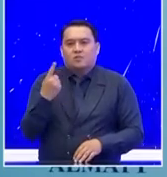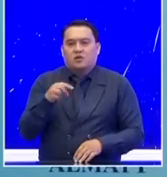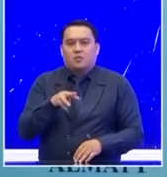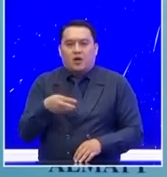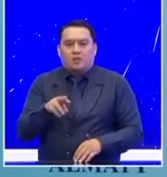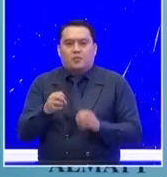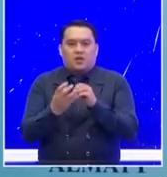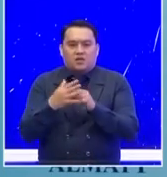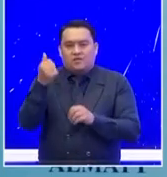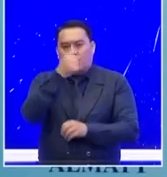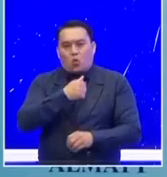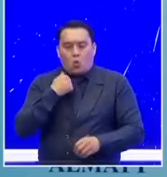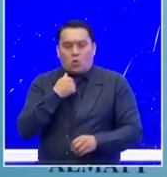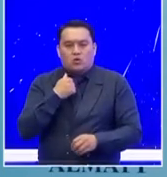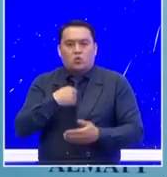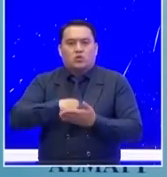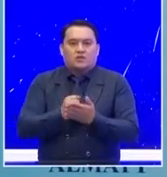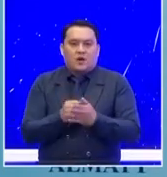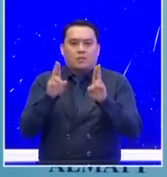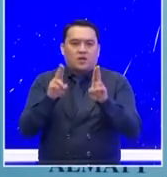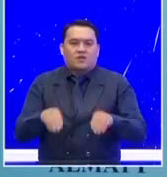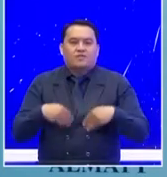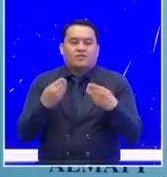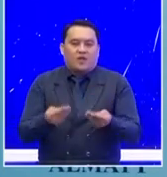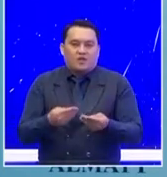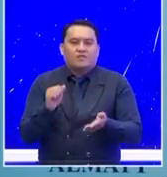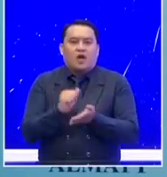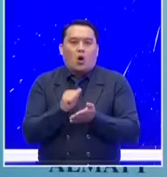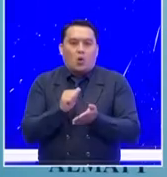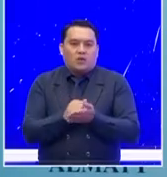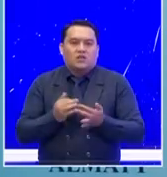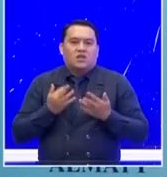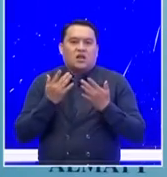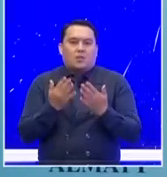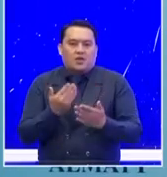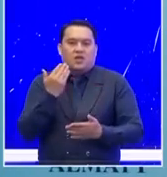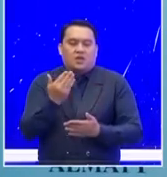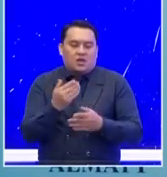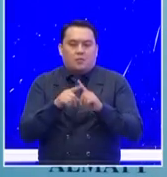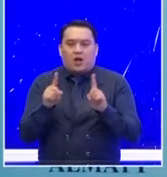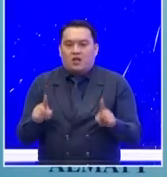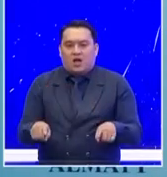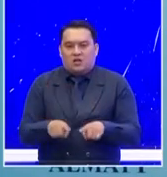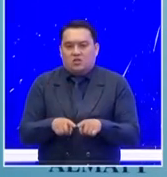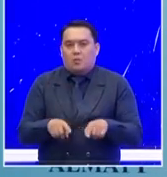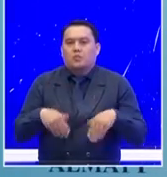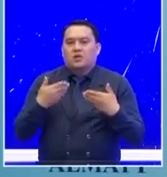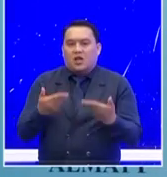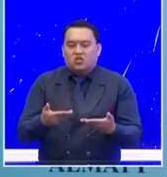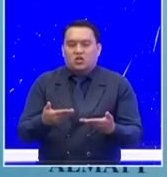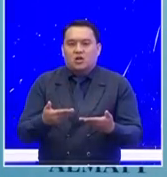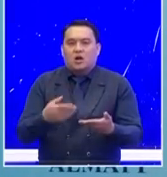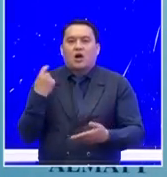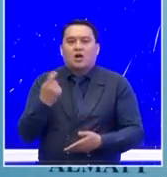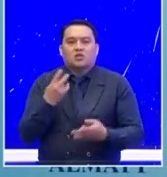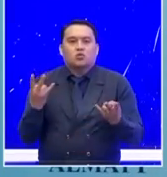мая 2015 года об утверждении правил выдачи ветеринарных документов и требований к их бланкам, согласно приложению номер 7,